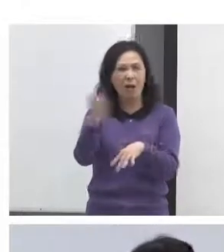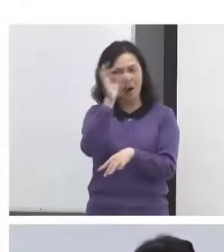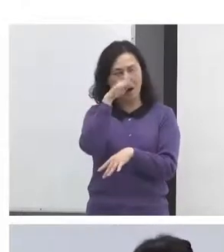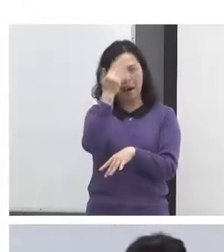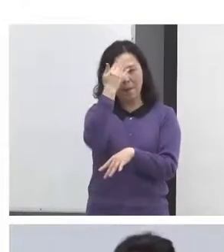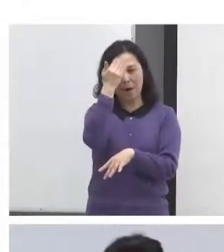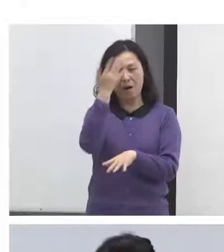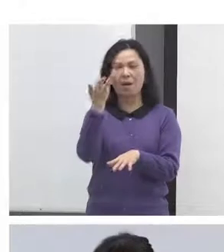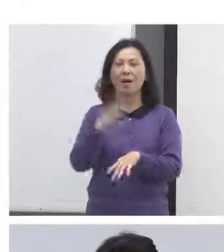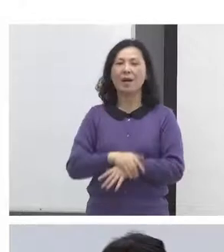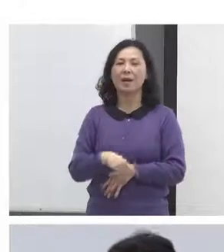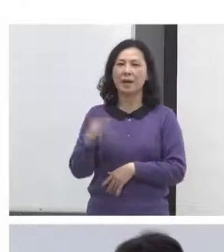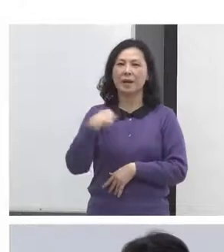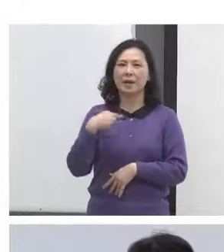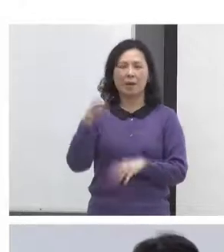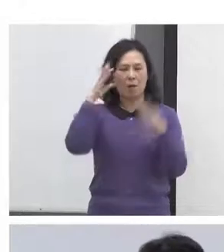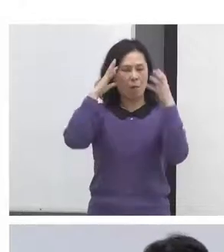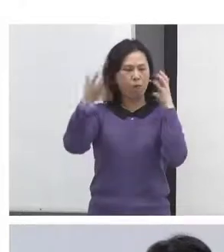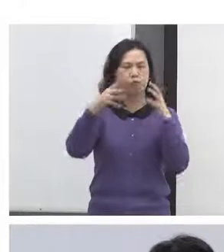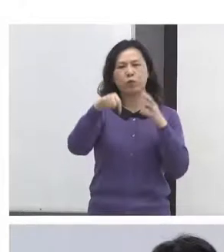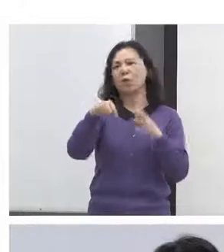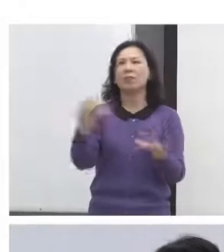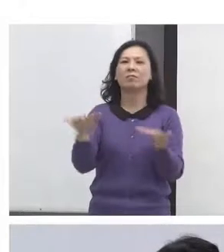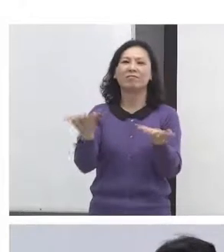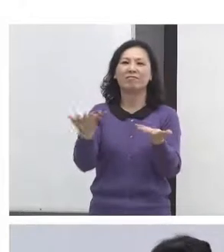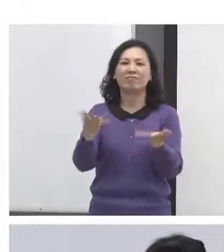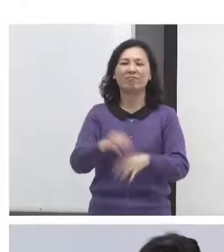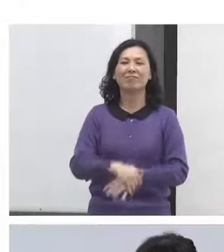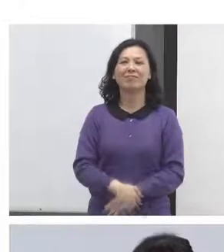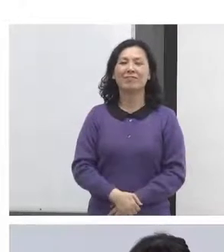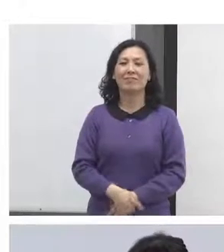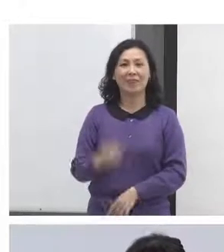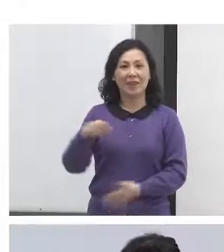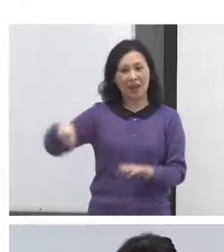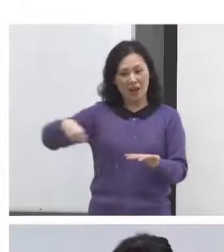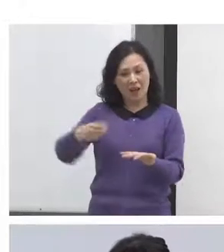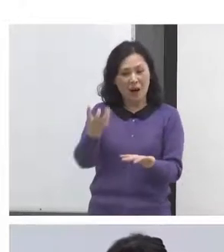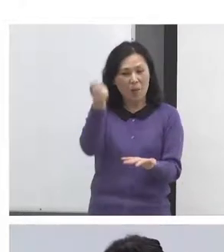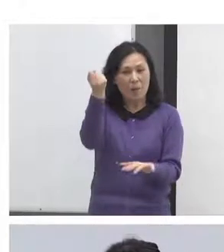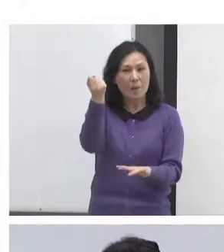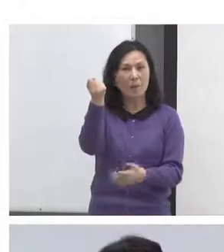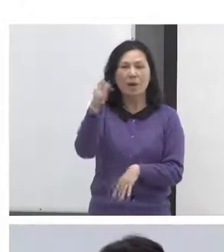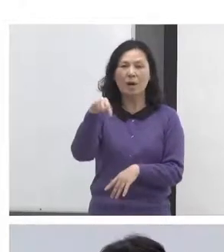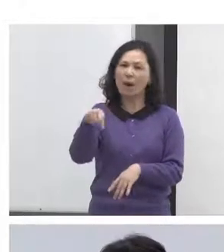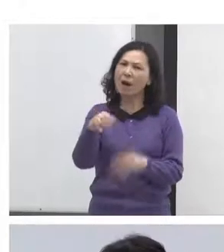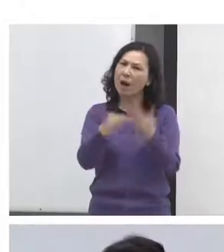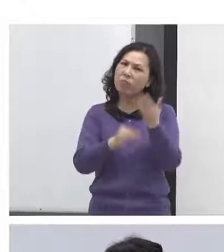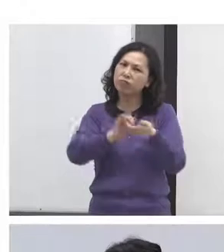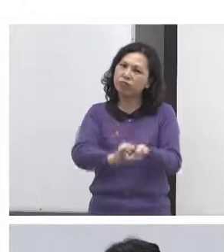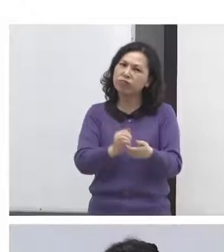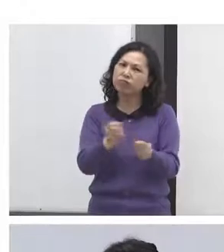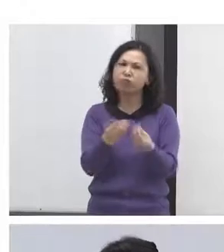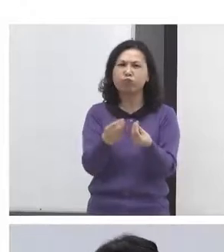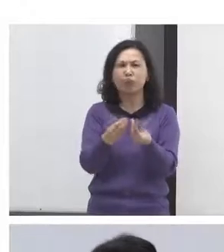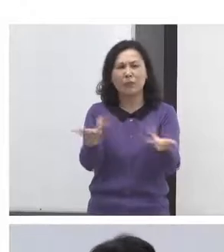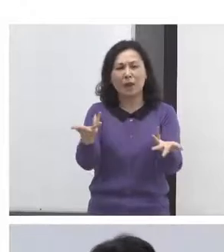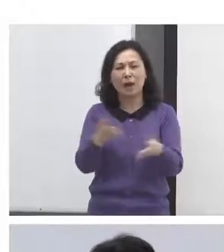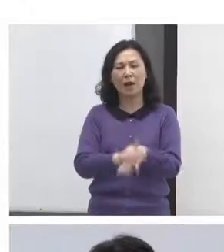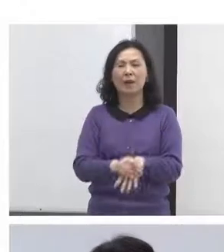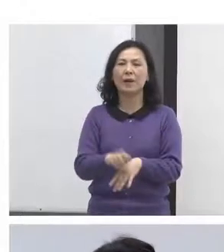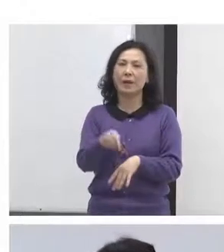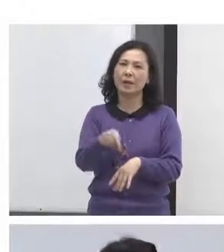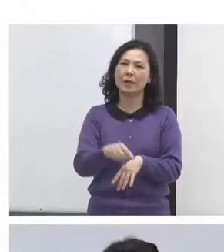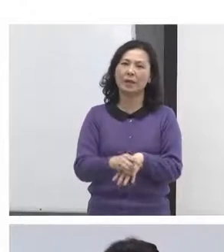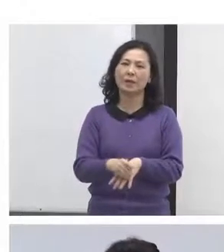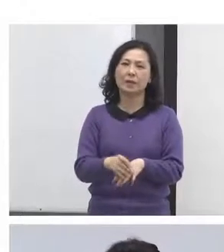是一个很令人崩溃的情况。那个。著作权为什么会这样一个规定呢？它有一些理由，那理由是